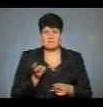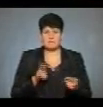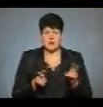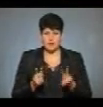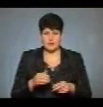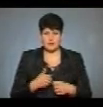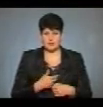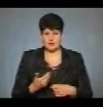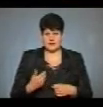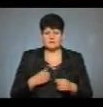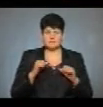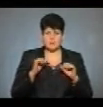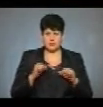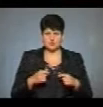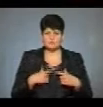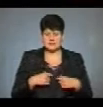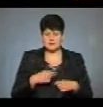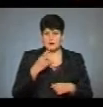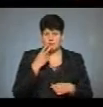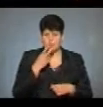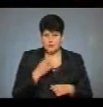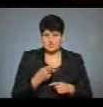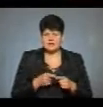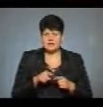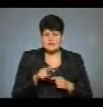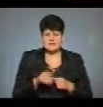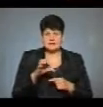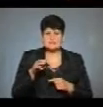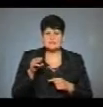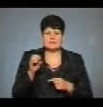приходять до нас. Ми можемо для себе побачити на цих стендах